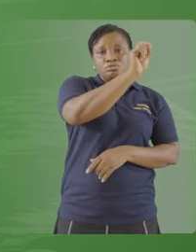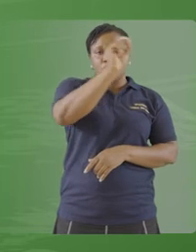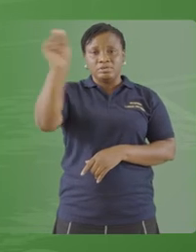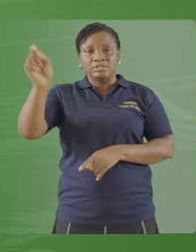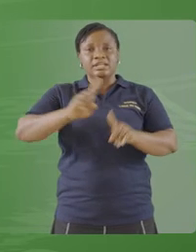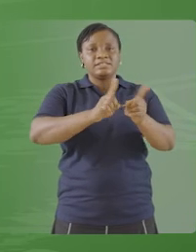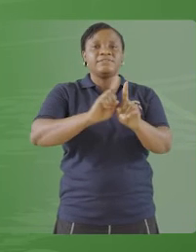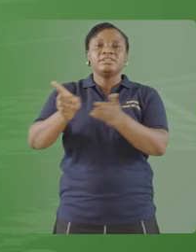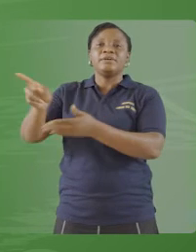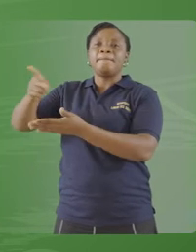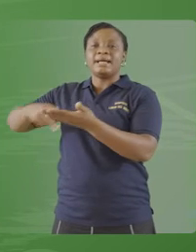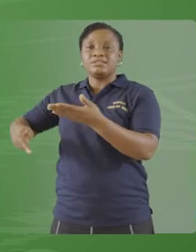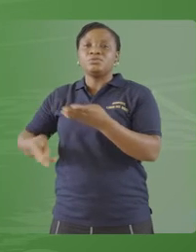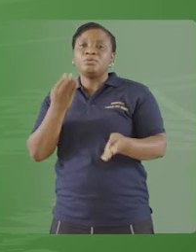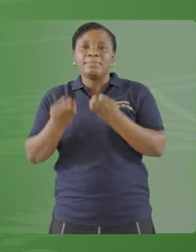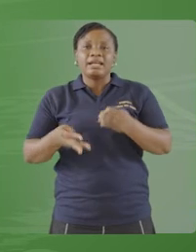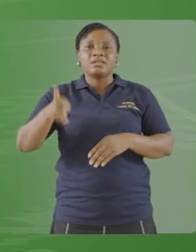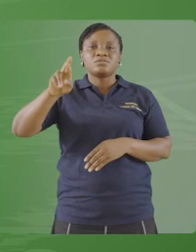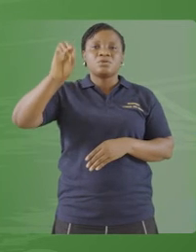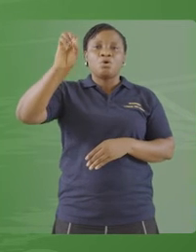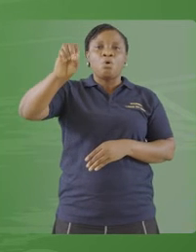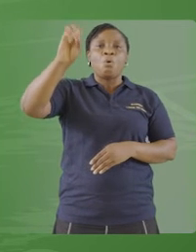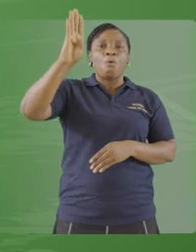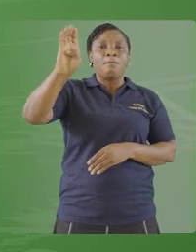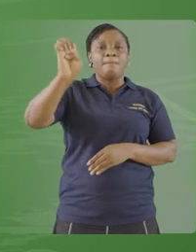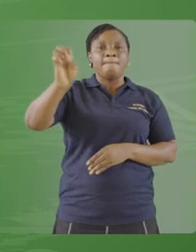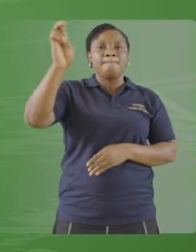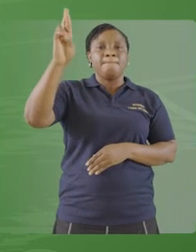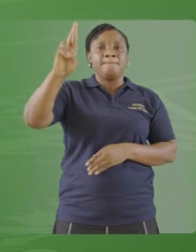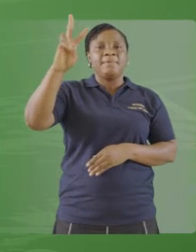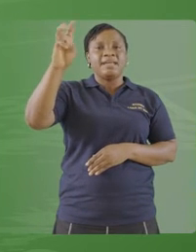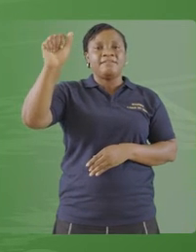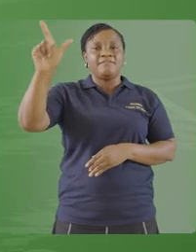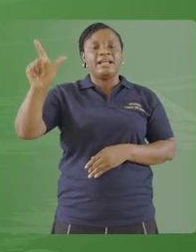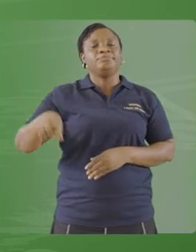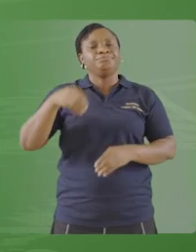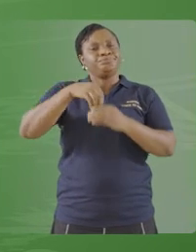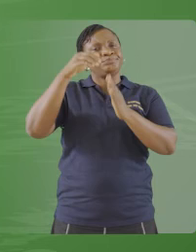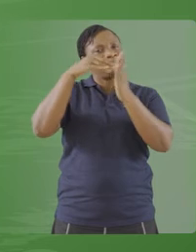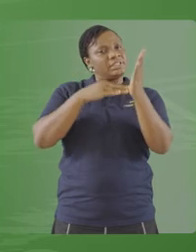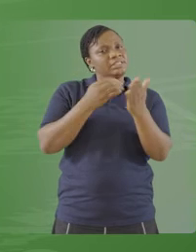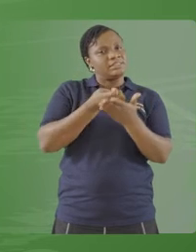Souligne les différentes parties d'une balance Roberval dans cette liste d'éléments.